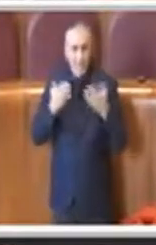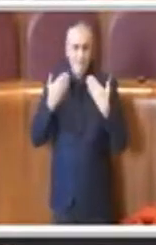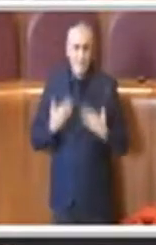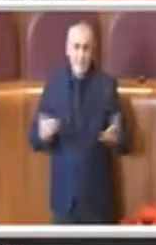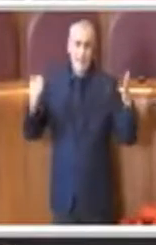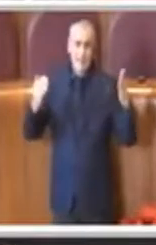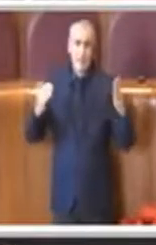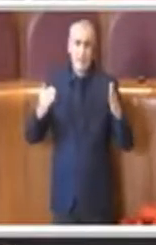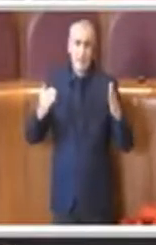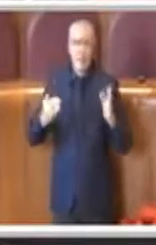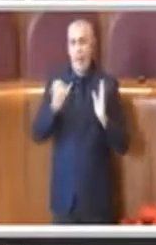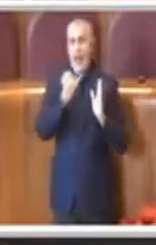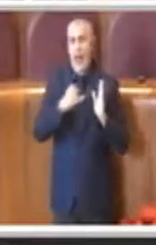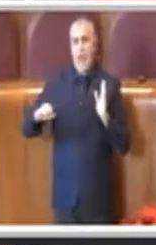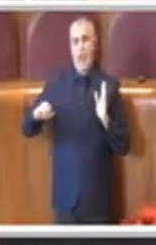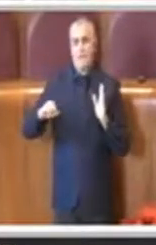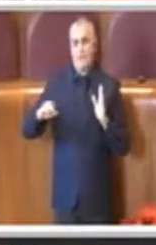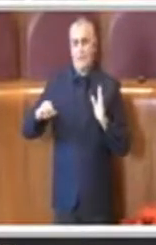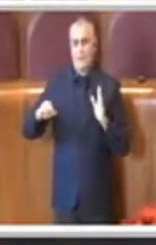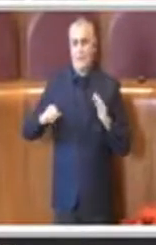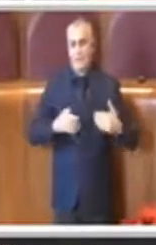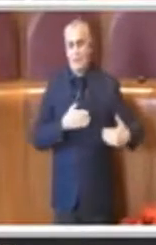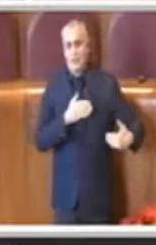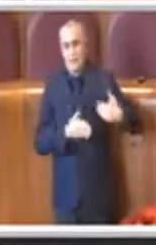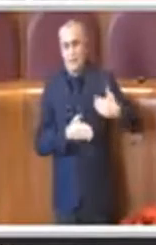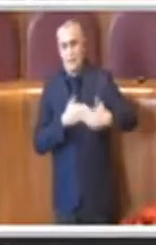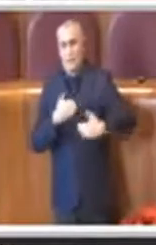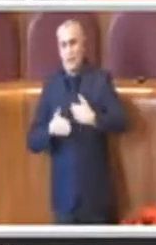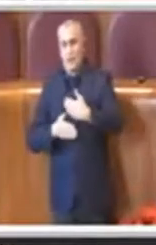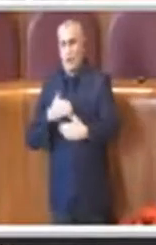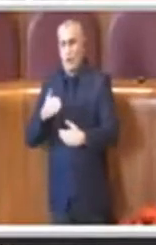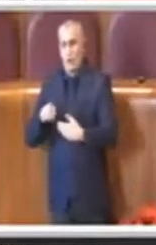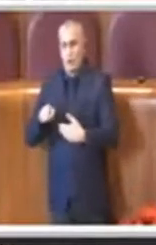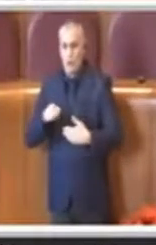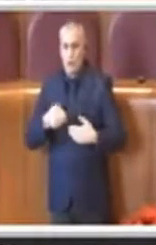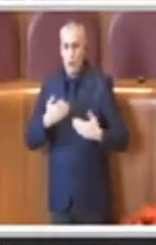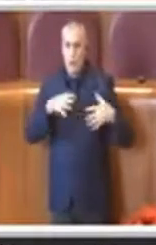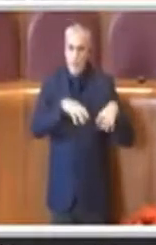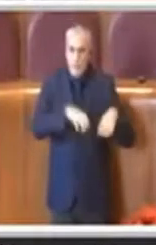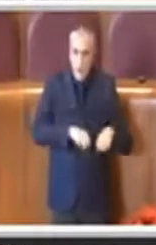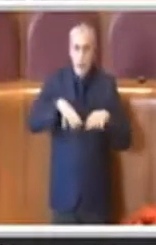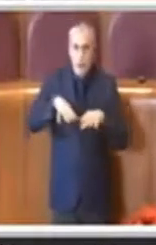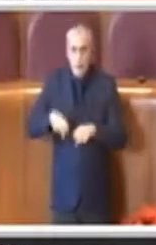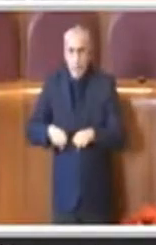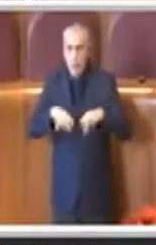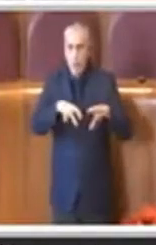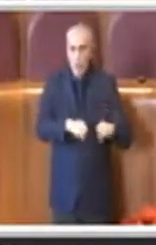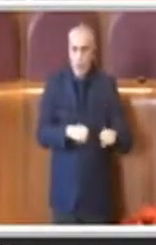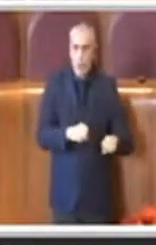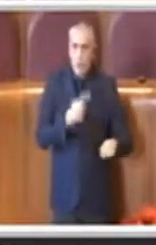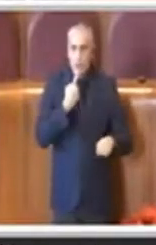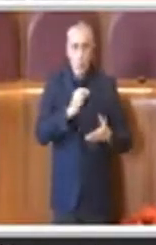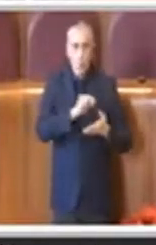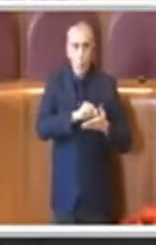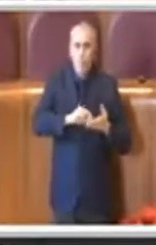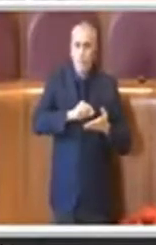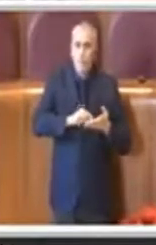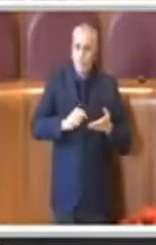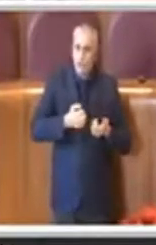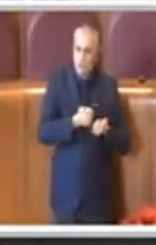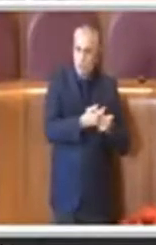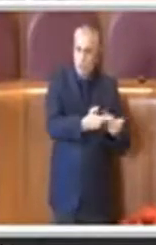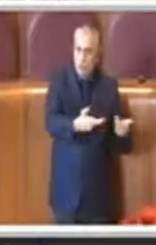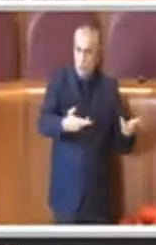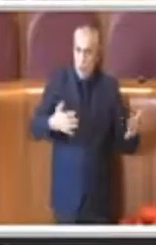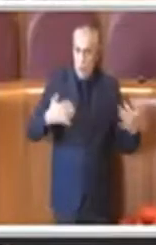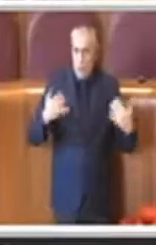un iter di istruttoria che ha visto impegnati una molteplicità di uffici, anche, come diceva l'assessore Montuori,